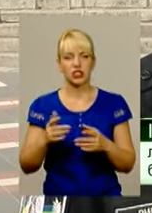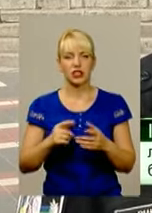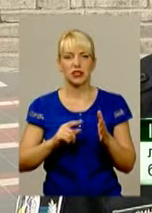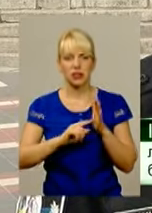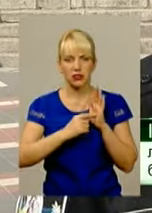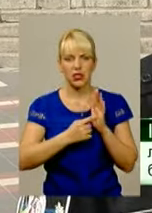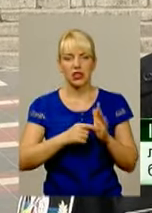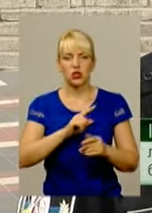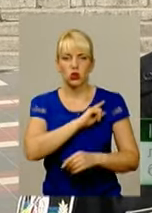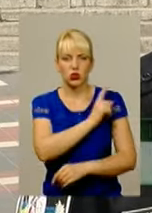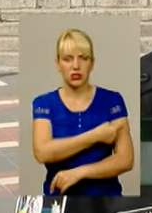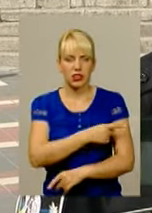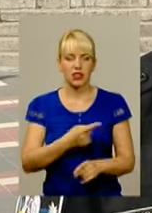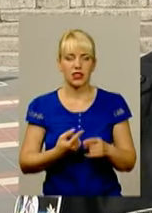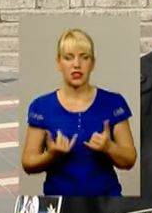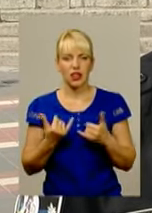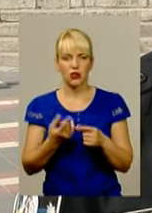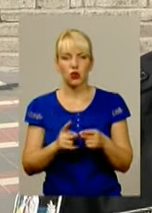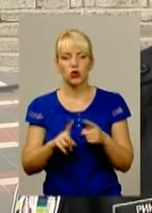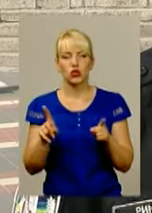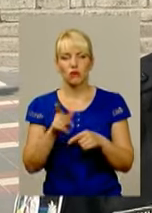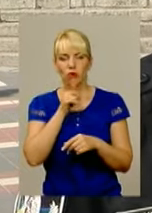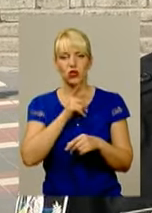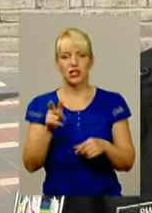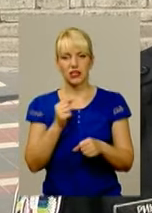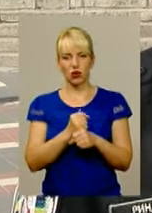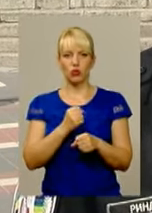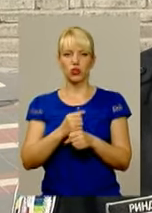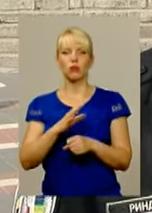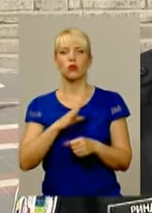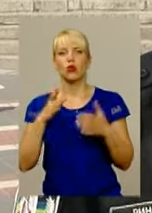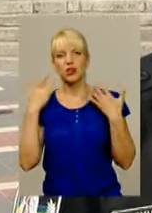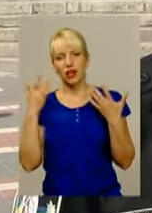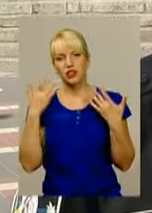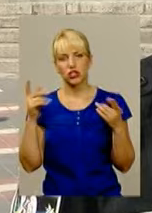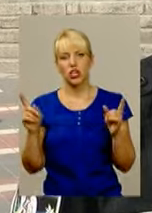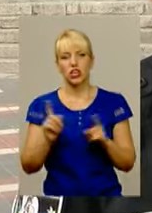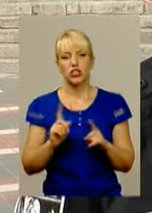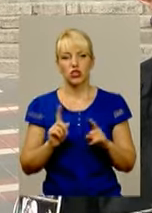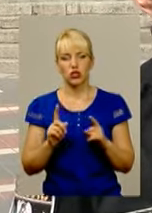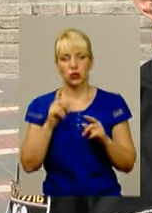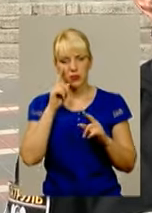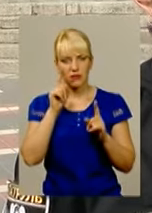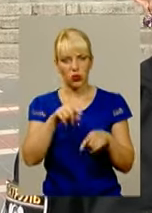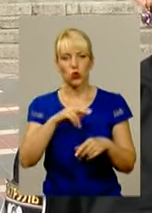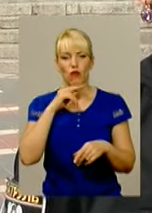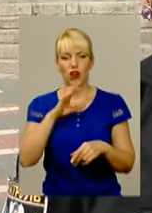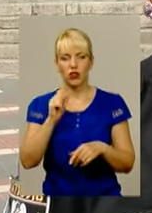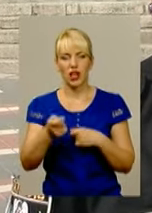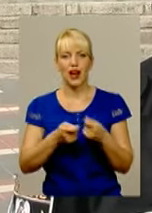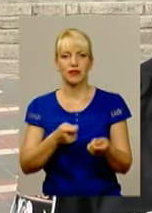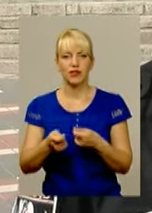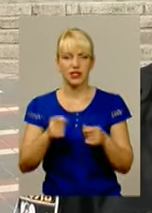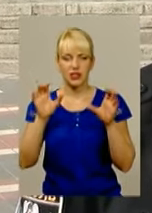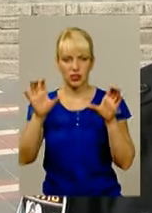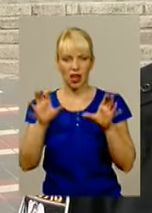зусиль до того, щоб їм було в процесі роботи легше. Звернули увагу в основному на адміністративне все